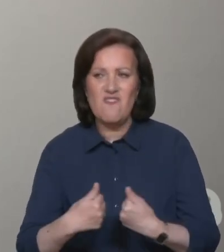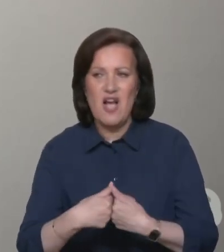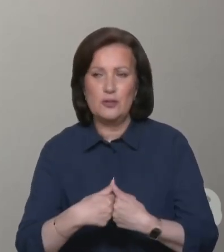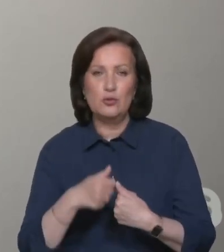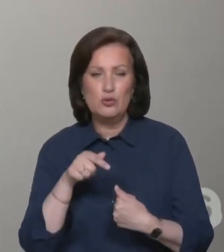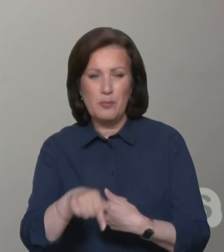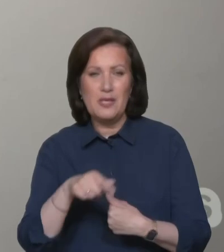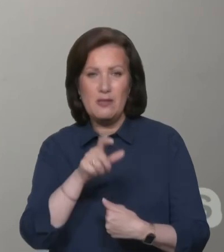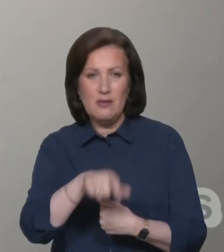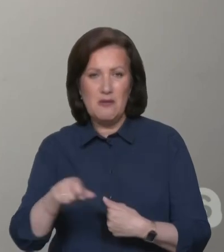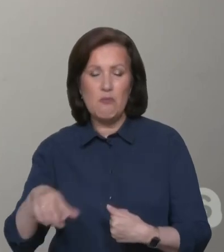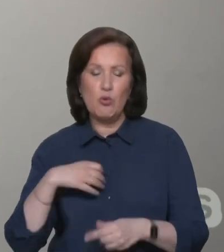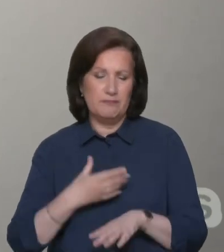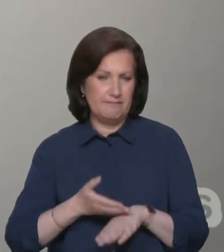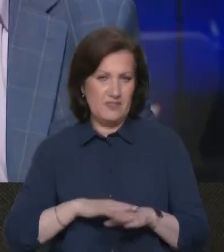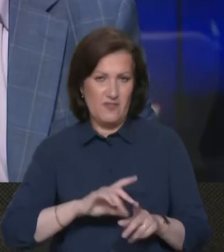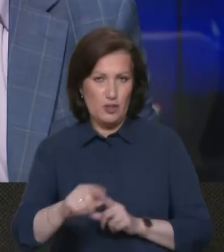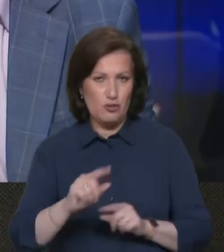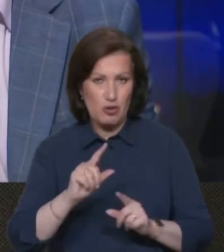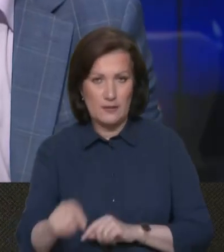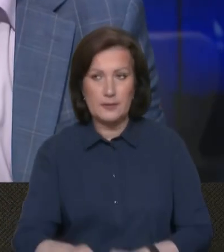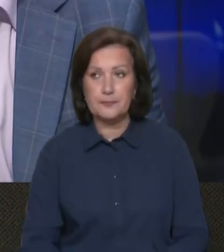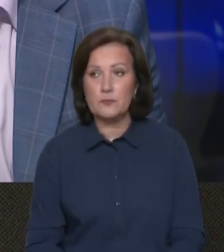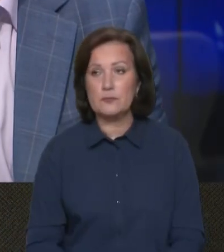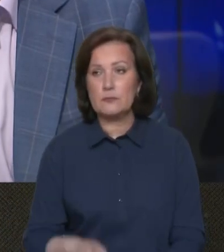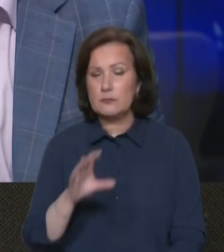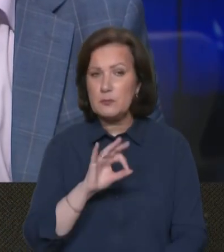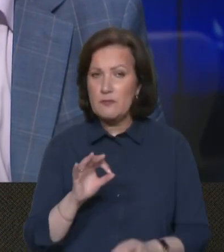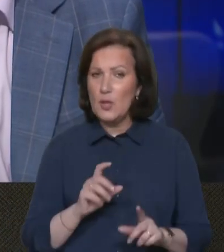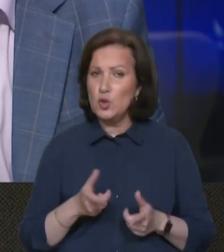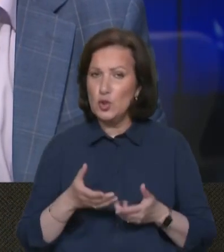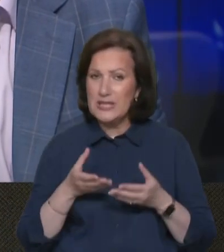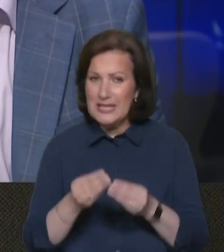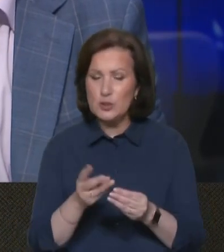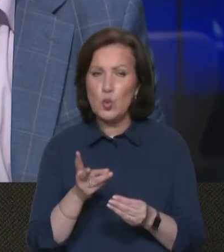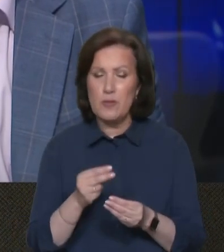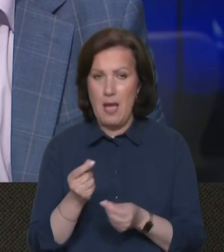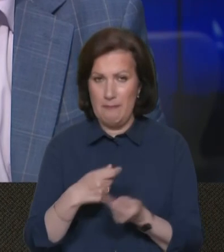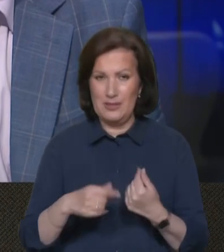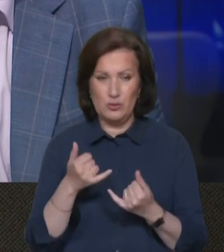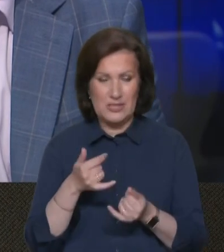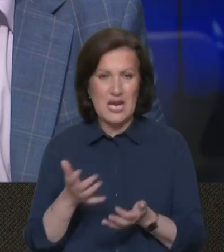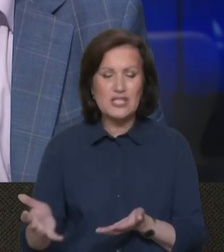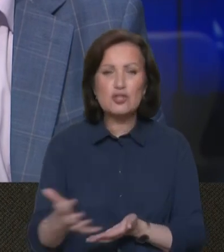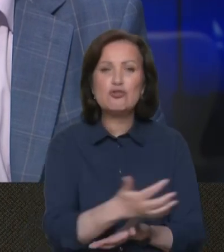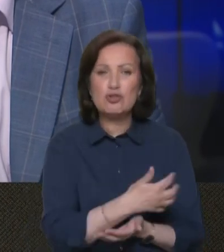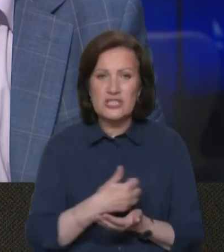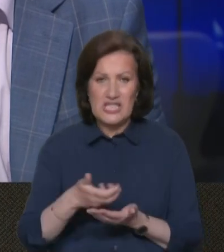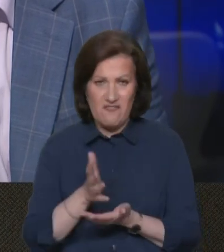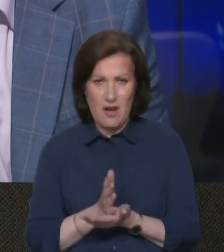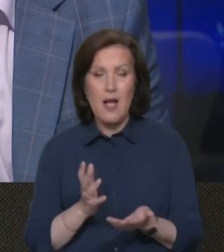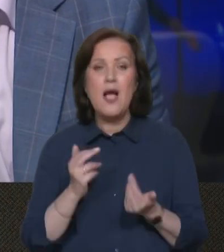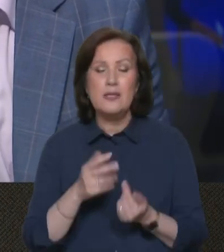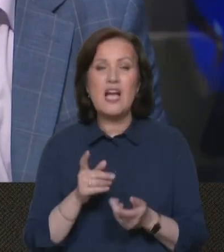ще найскладніше виїжджати. Пане Іване, щодо тиску на бізнес, зараз жнива. Як вони проходять в